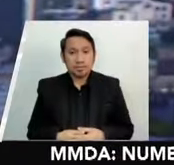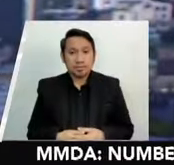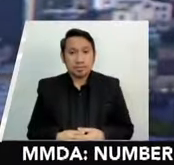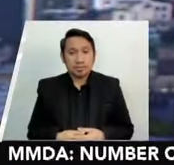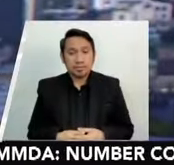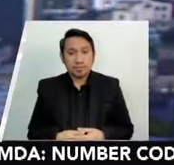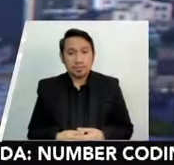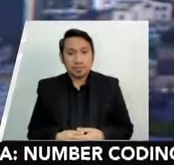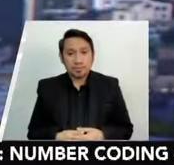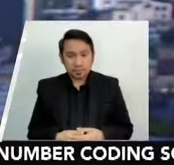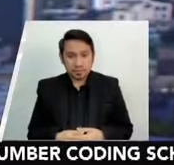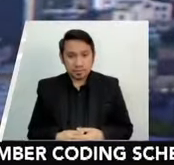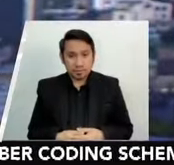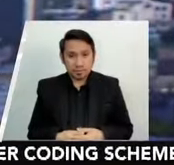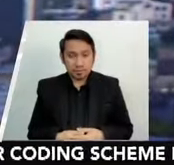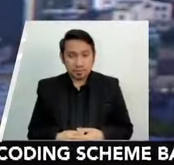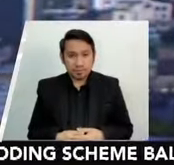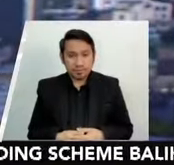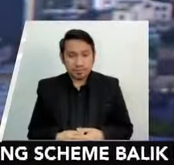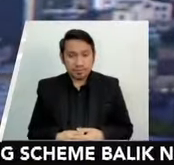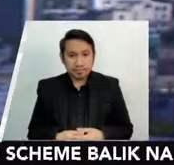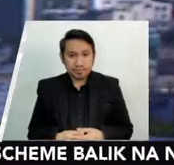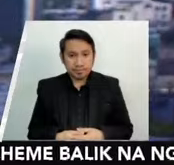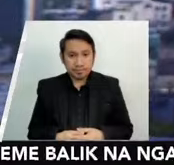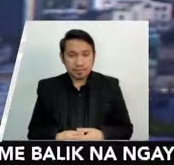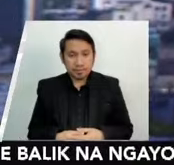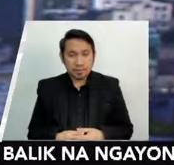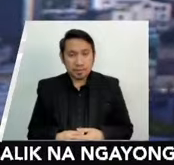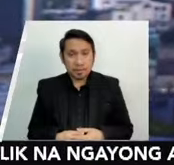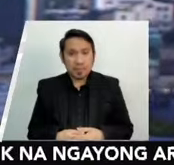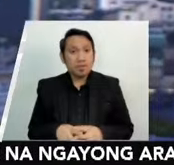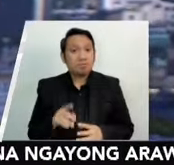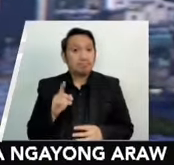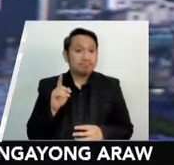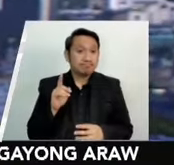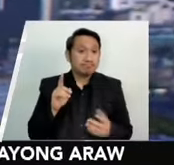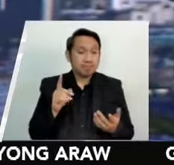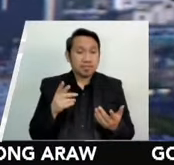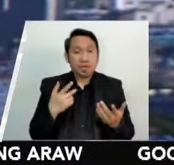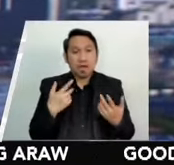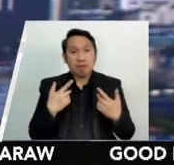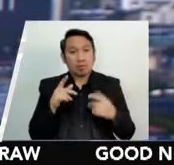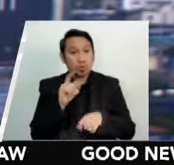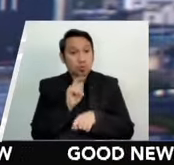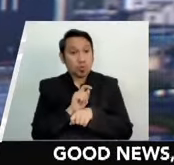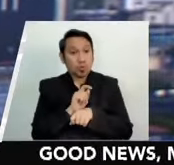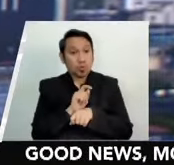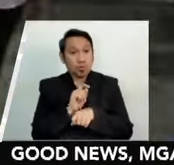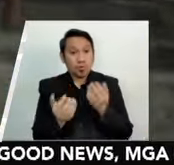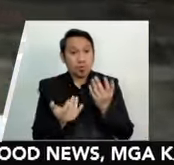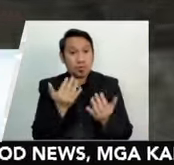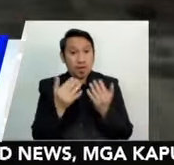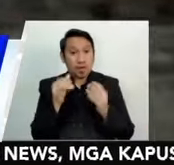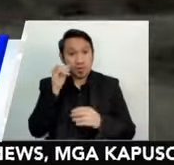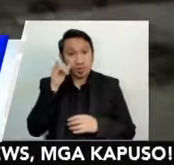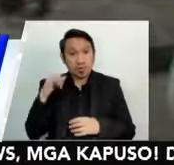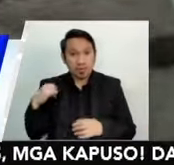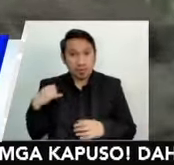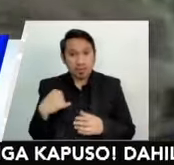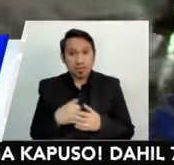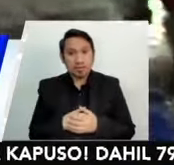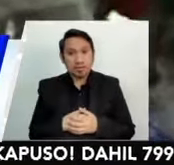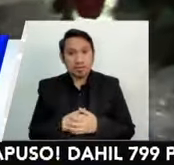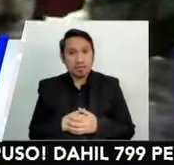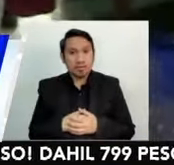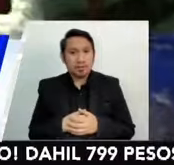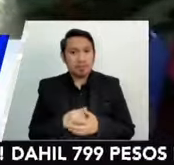Nananatili muna sa Delpan Sports Complex ang mga nasunugan kahapon sa Isla Puting Bato sa Tondo, Maynila. Nasa 500 pamilya ang apektado ng sunog na